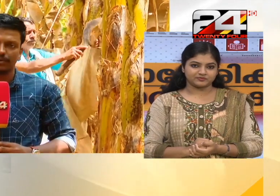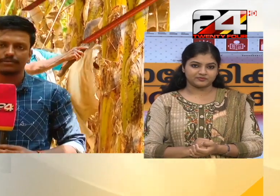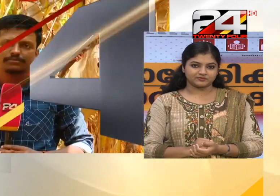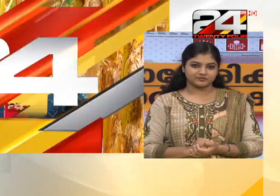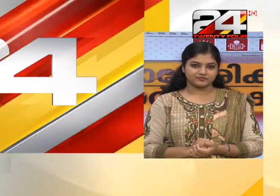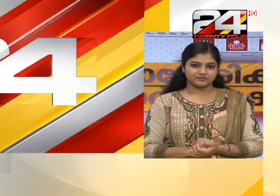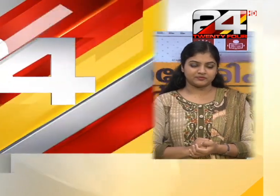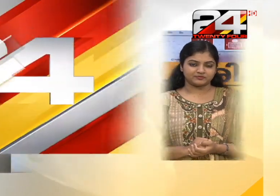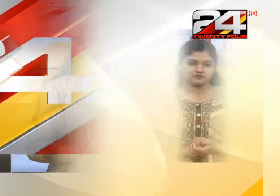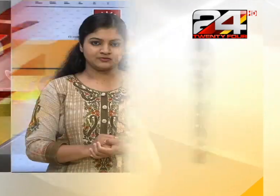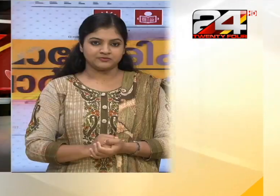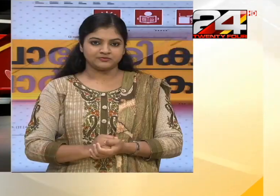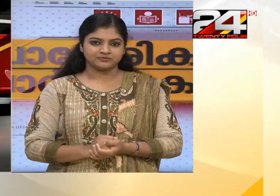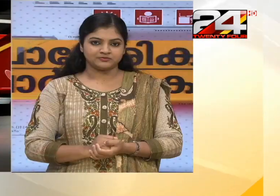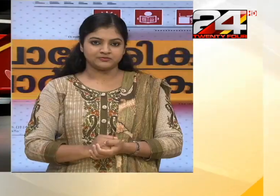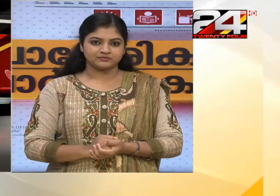24.